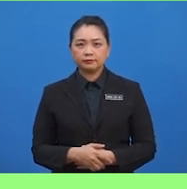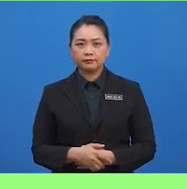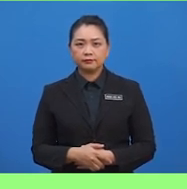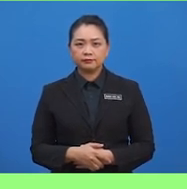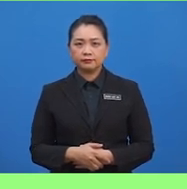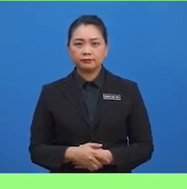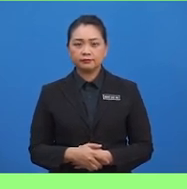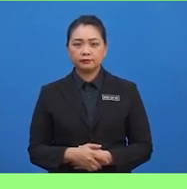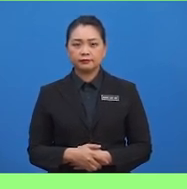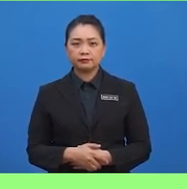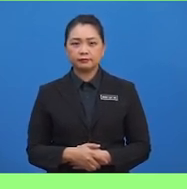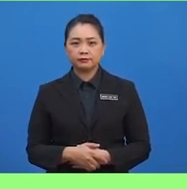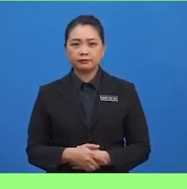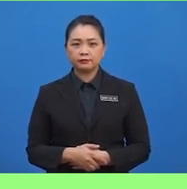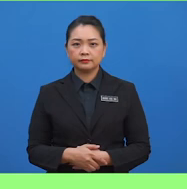di Indonesia